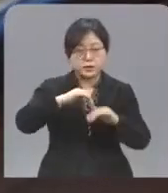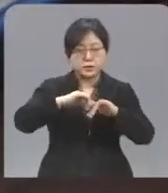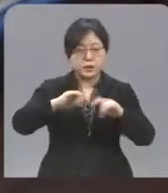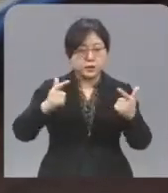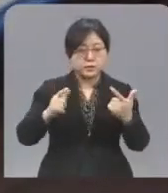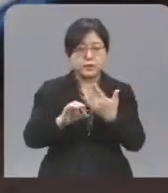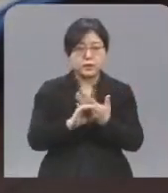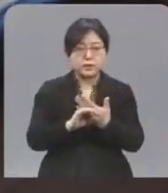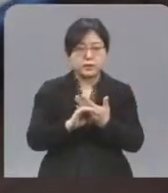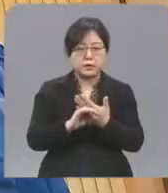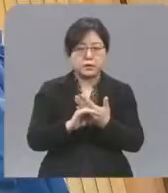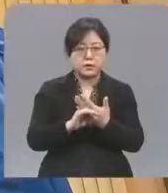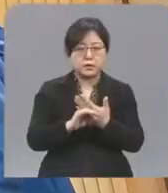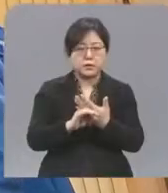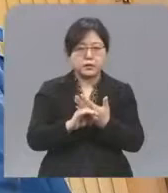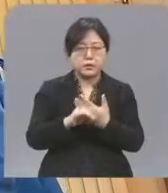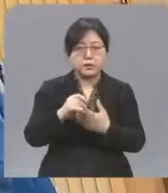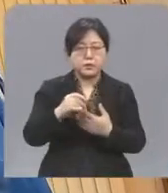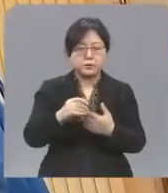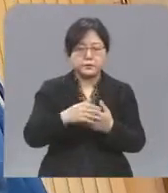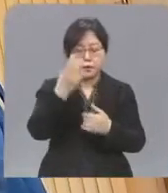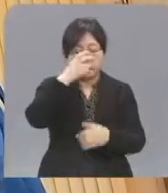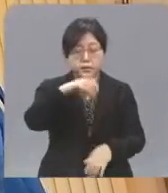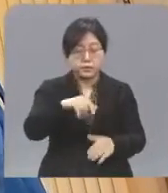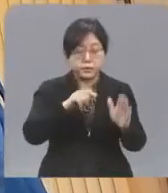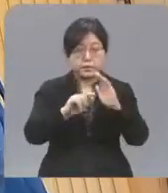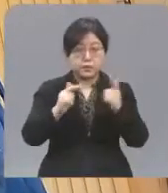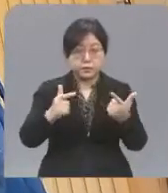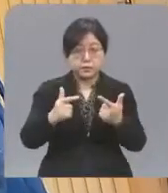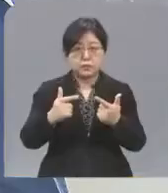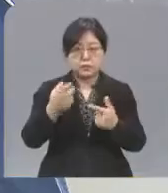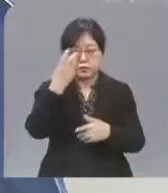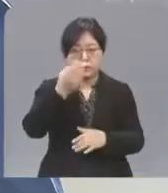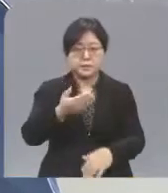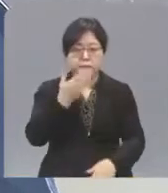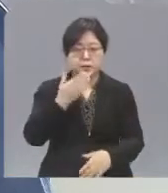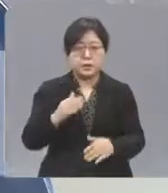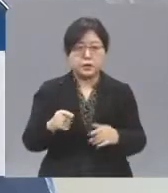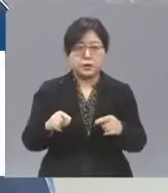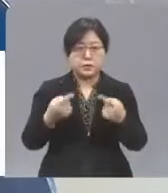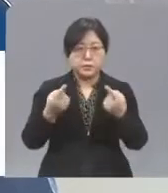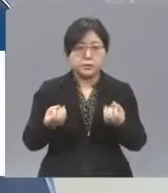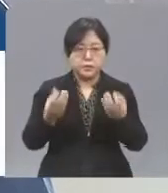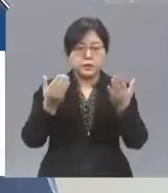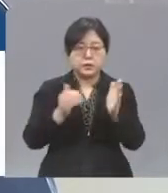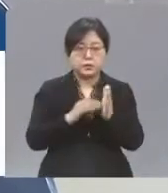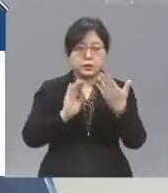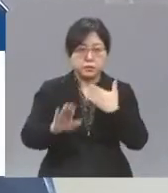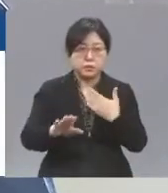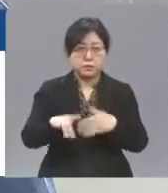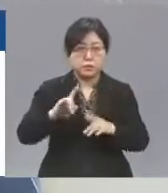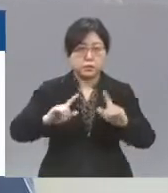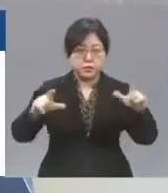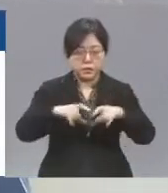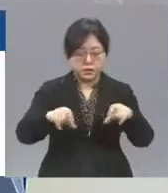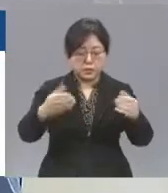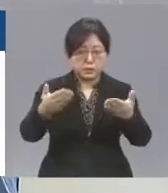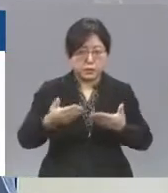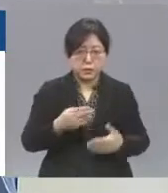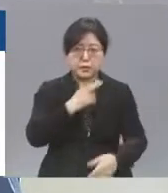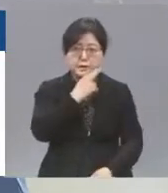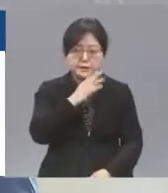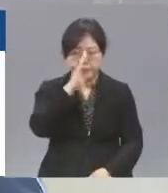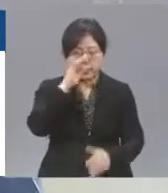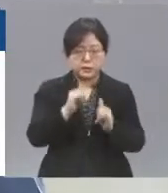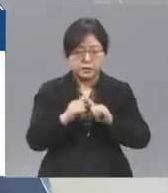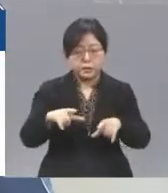아니면 선별진료소에 가지 않아도 검사가 가능합니다. 연휴 끝나고 첫날 아침에 키트 받고 의심